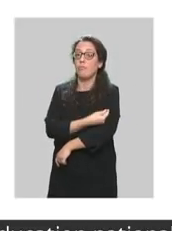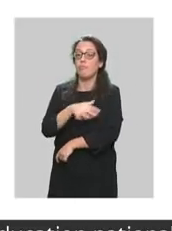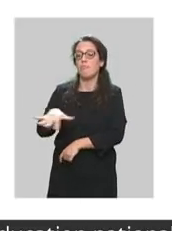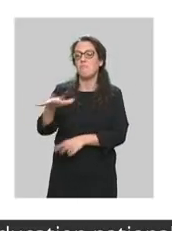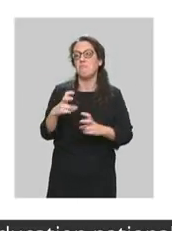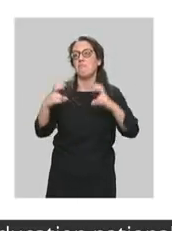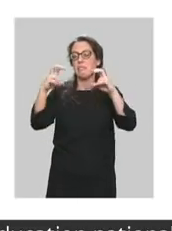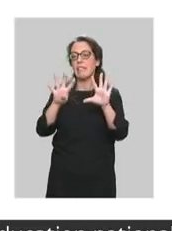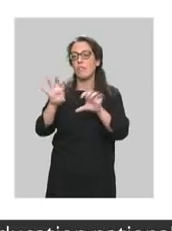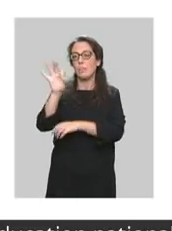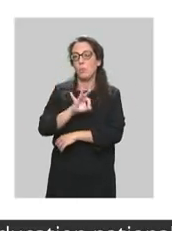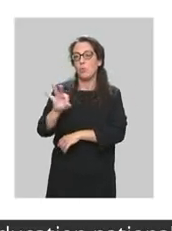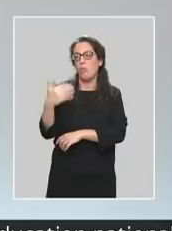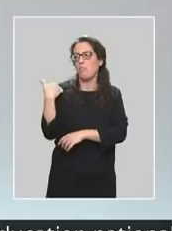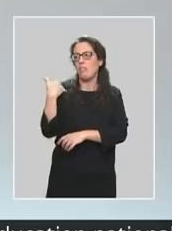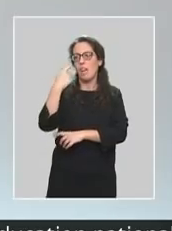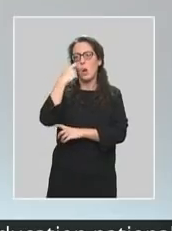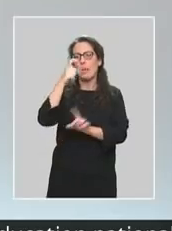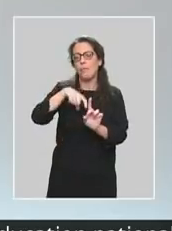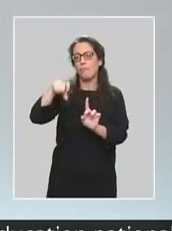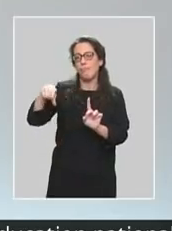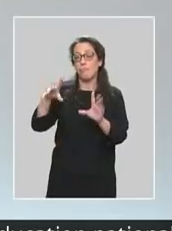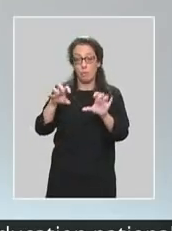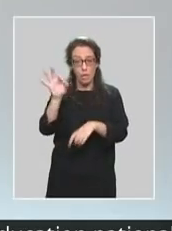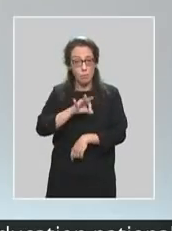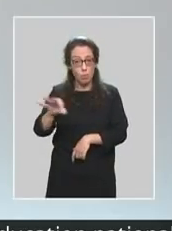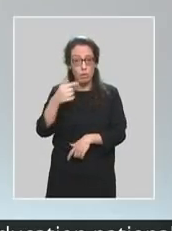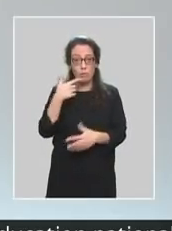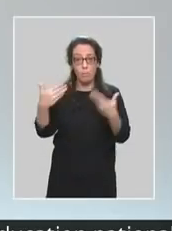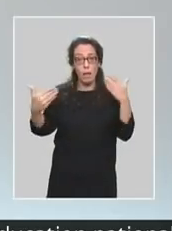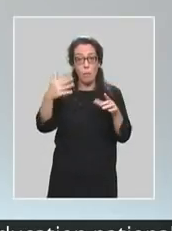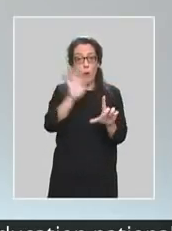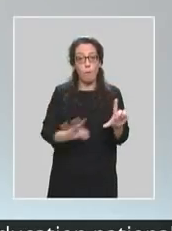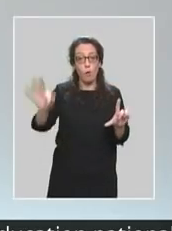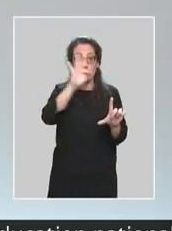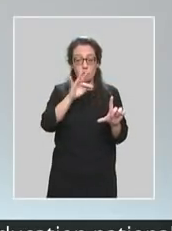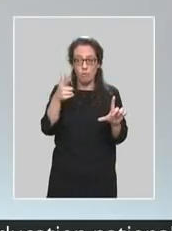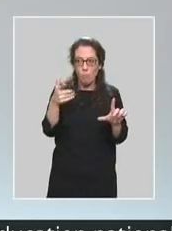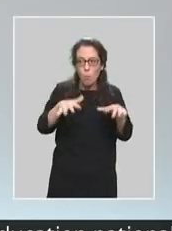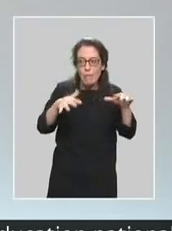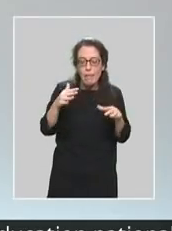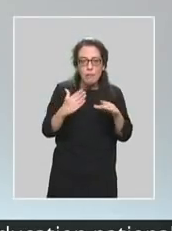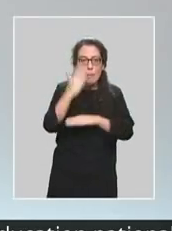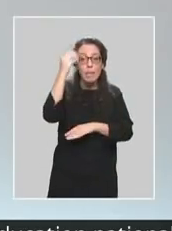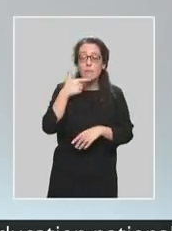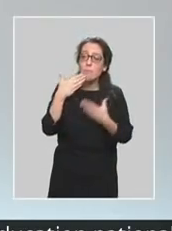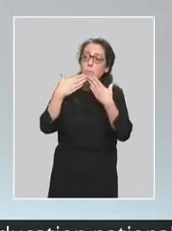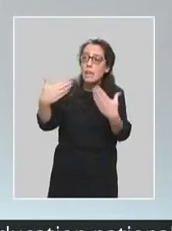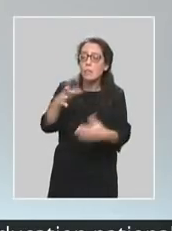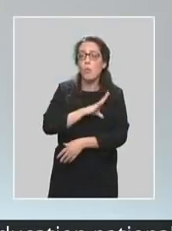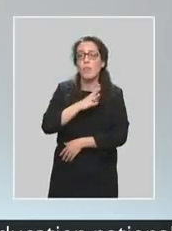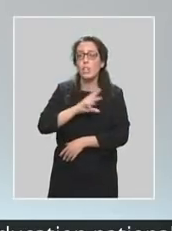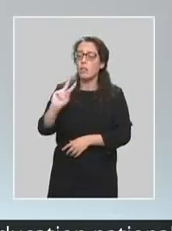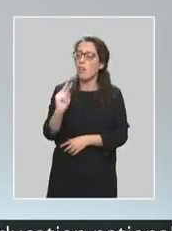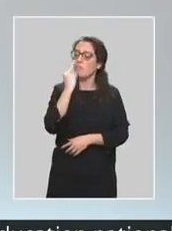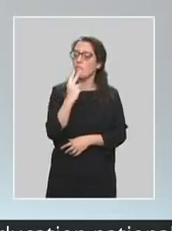90% dans la dernière enquête que nous avons faite, ce qui est largement supérieur à la moyenne nationale. Et donc merci là aussi aux professeurs pour leur civisme et